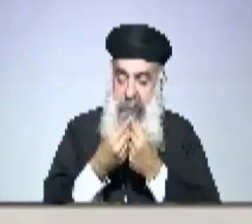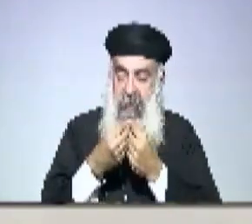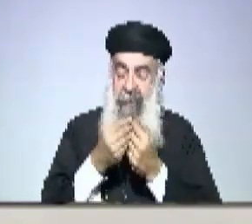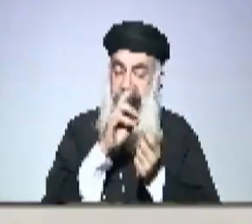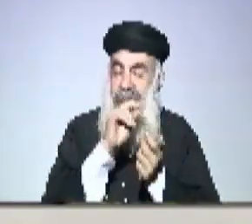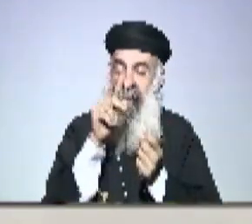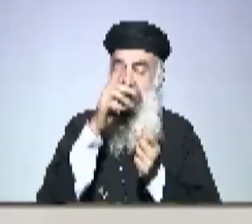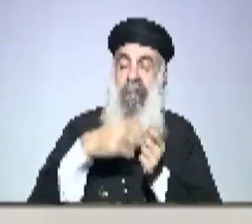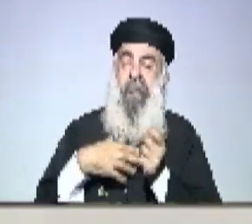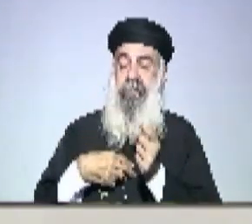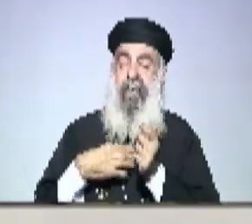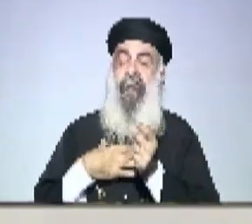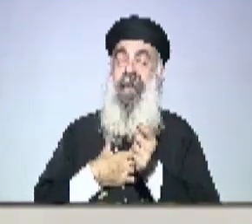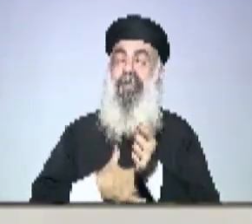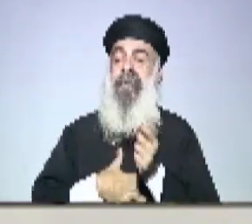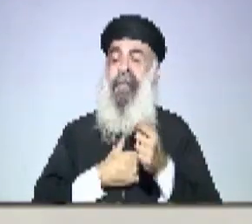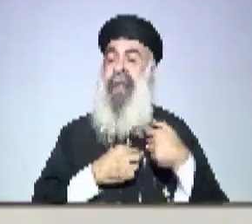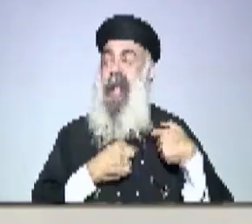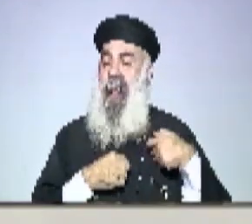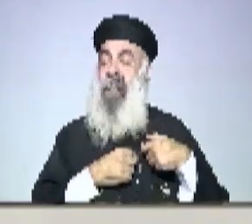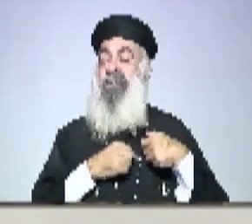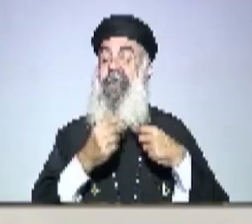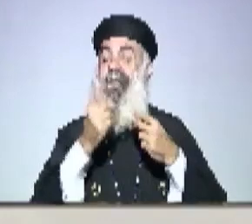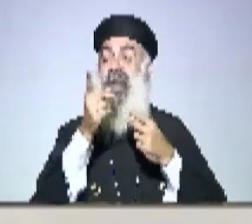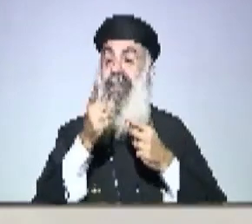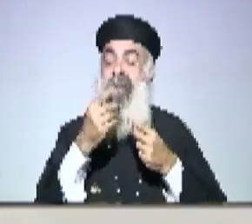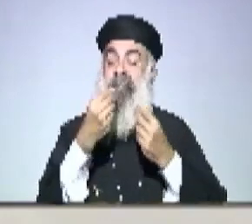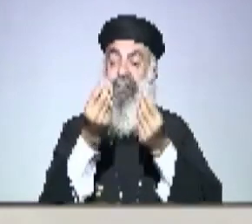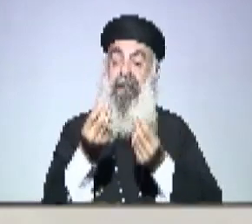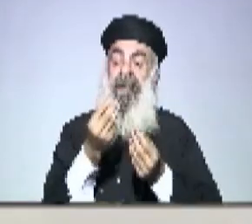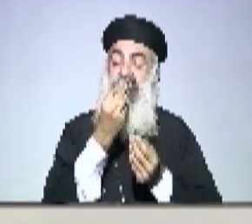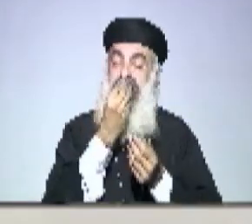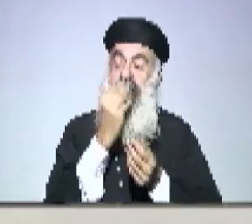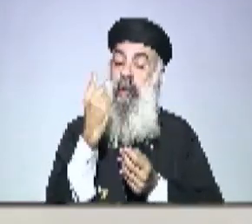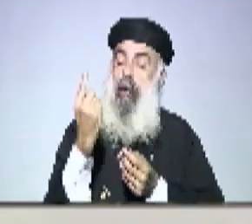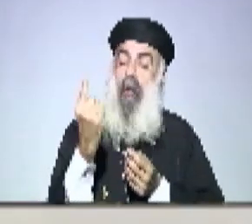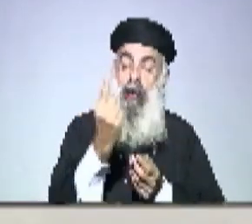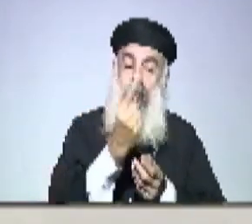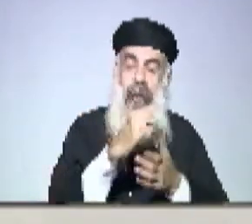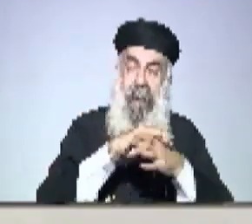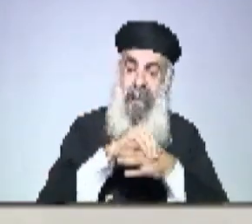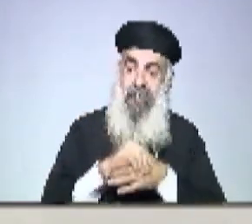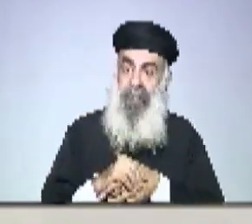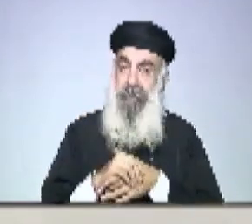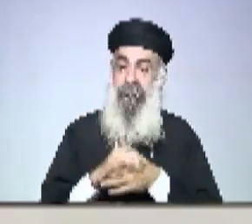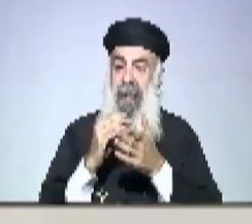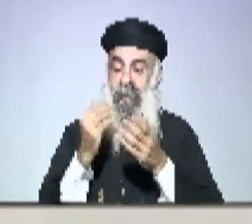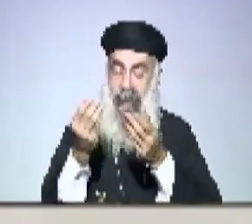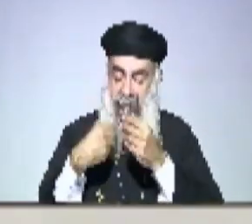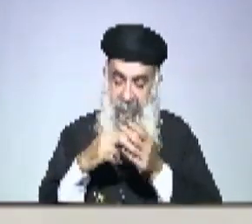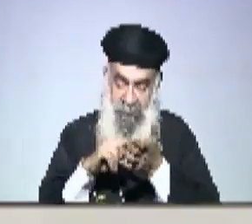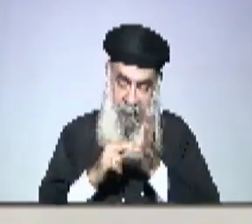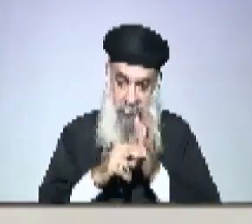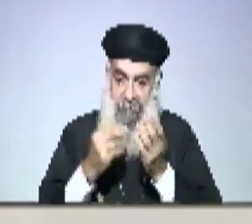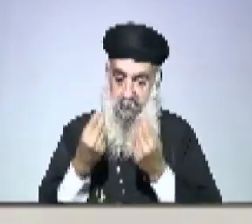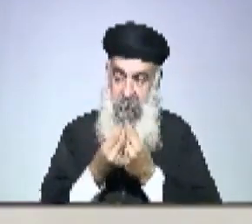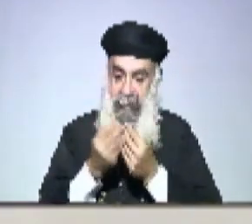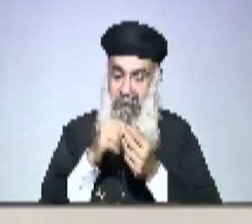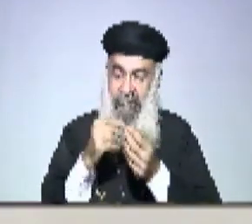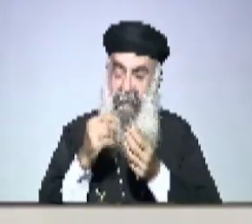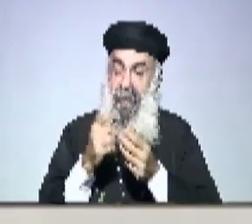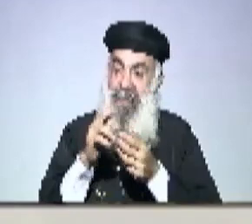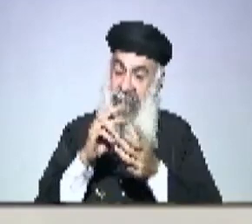صلاحك يا معطيا طعاما لكل دي جسد اصنع معنا حسب لاحك